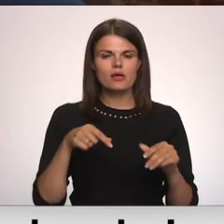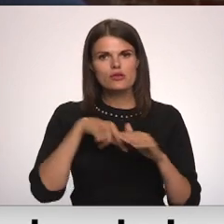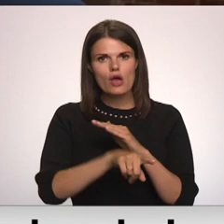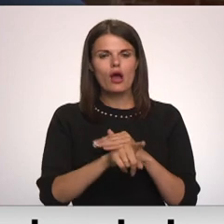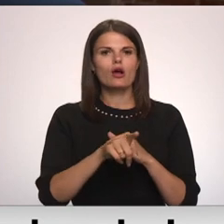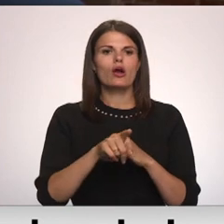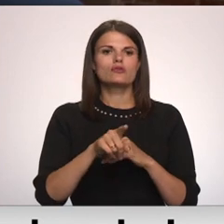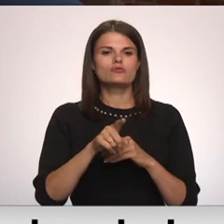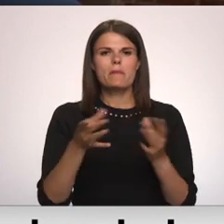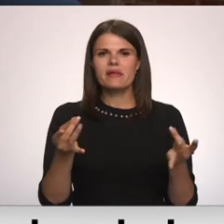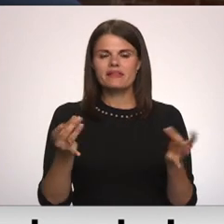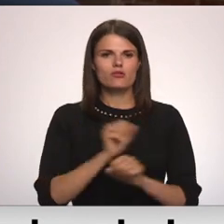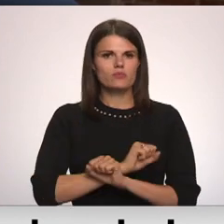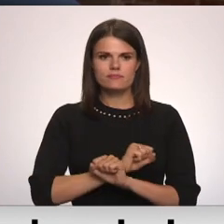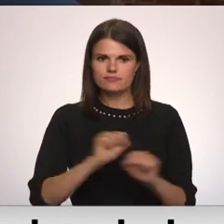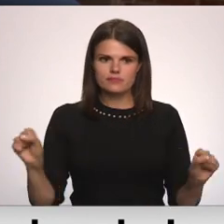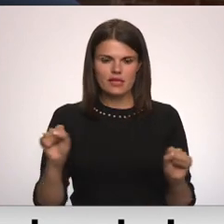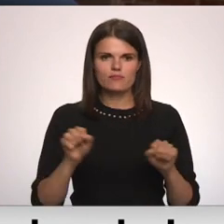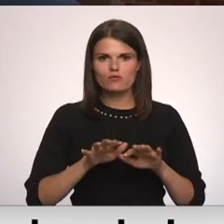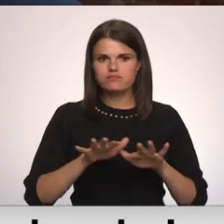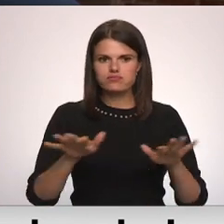iekļūšanu mūrus vai es netik